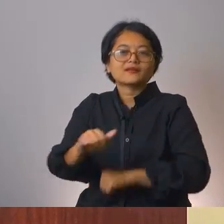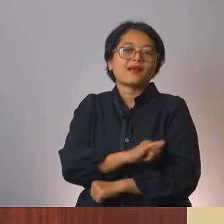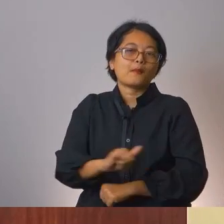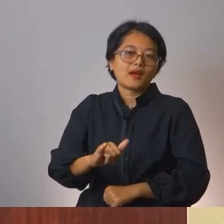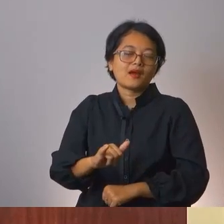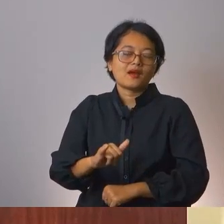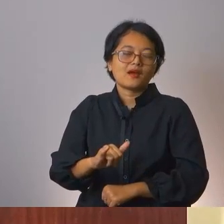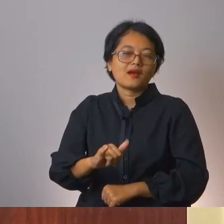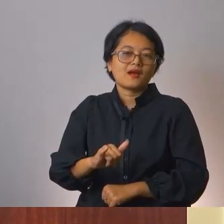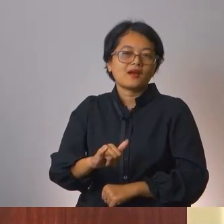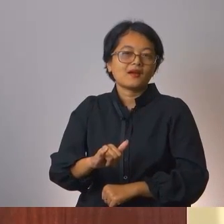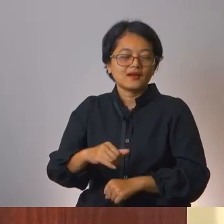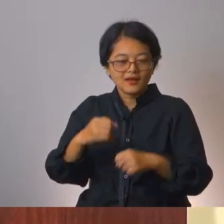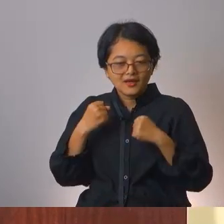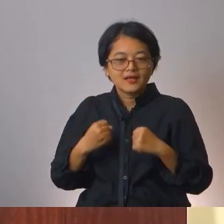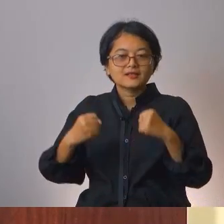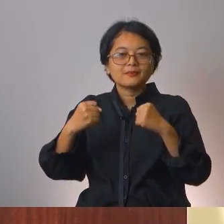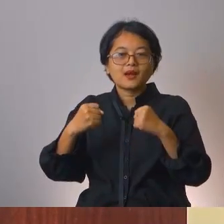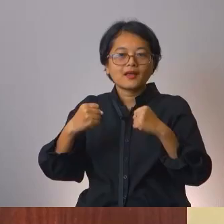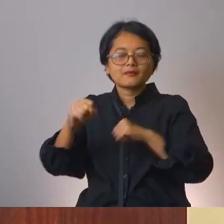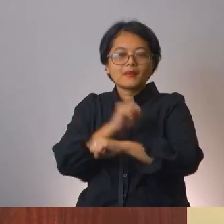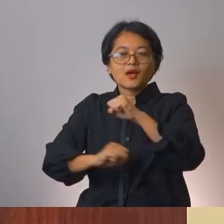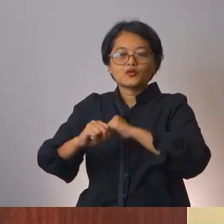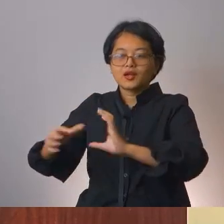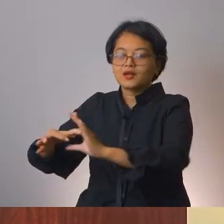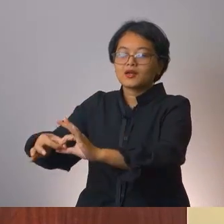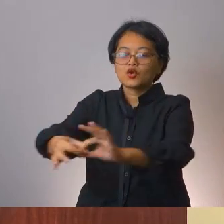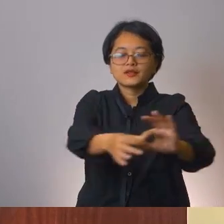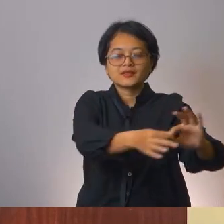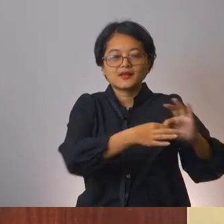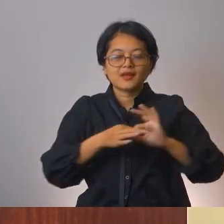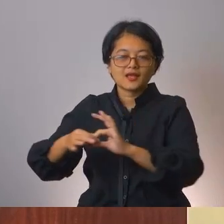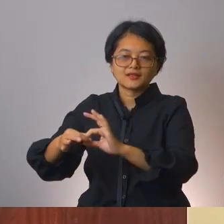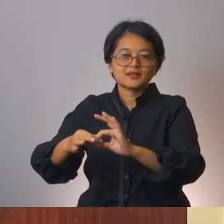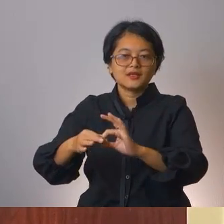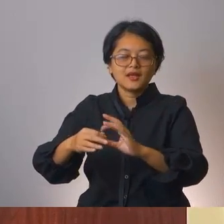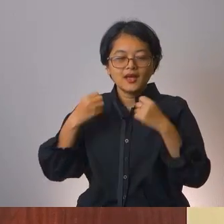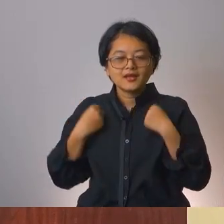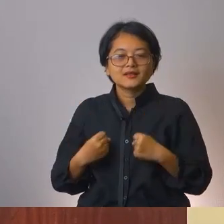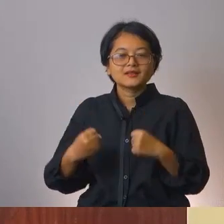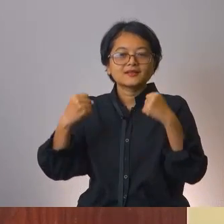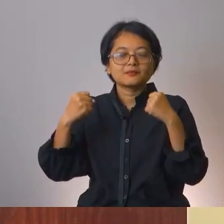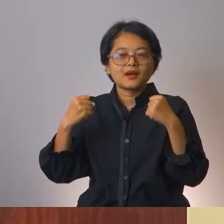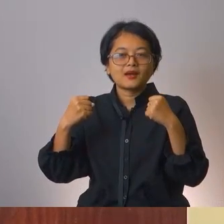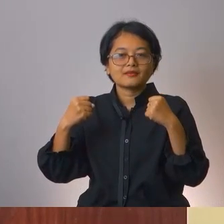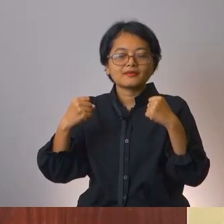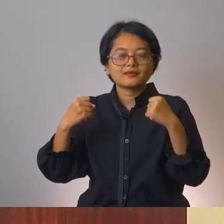persahabatan, semangat yang terbuka, saling percaya, semangat